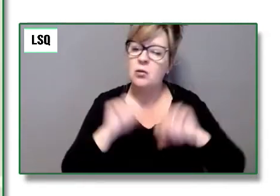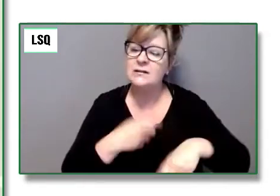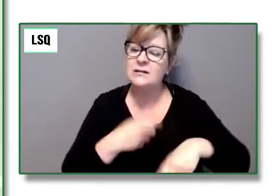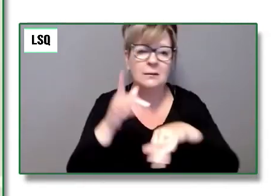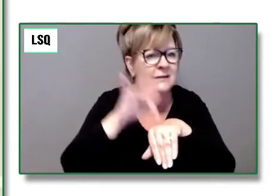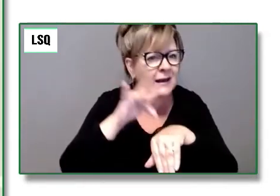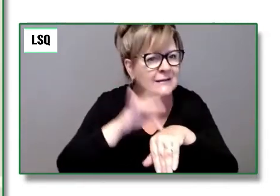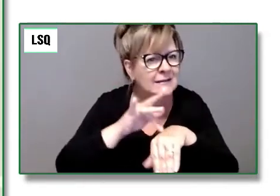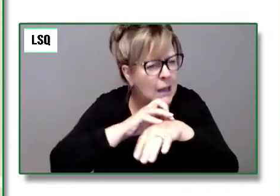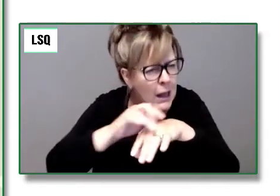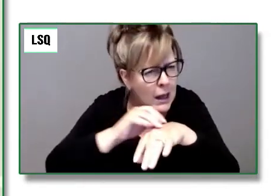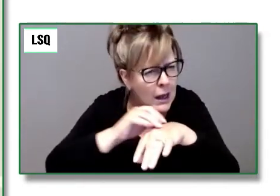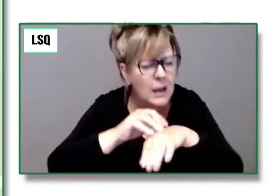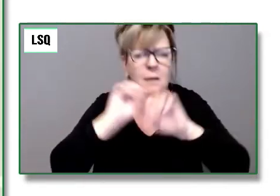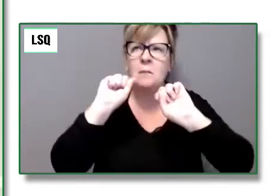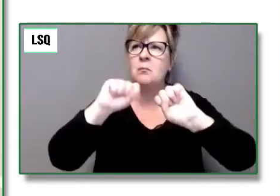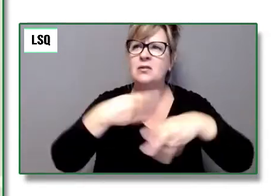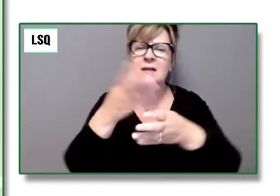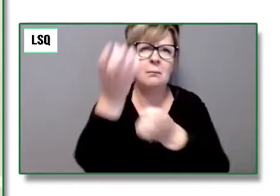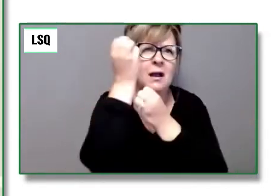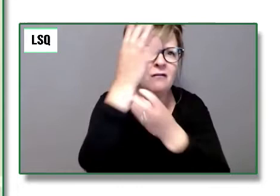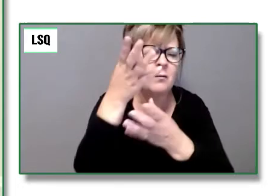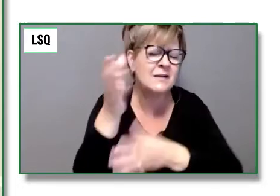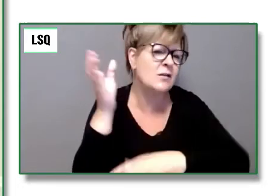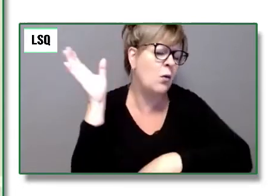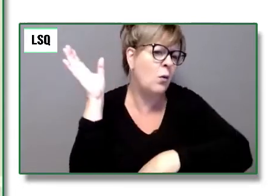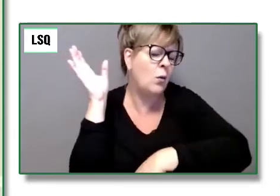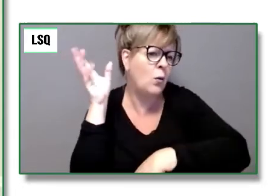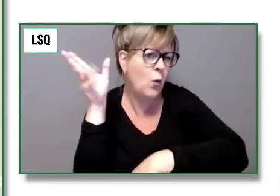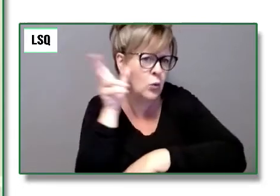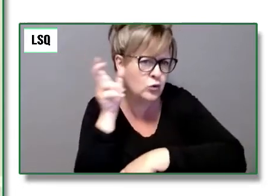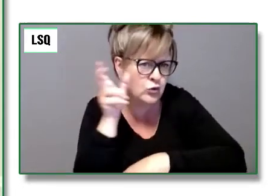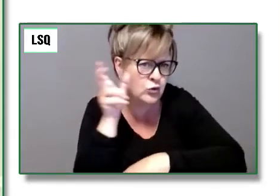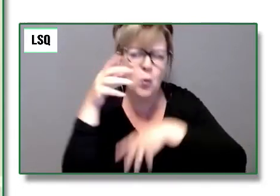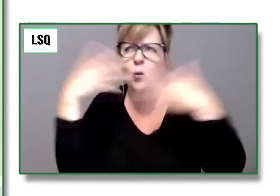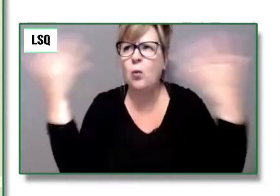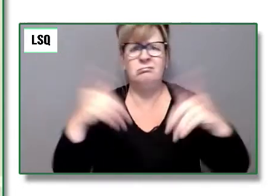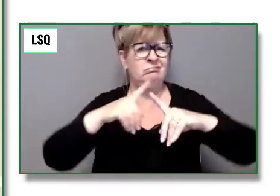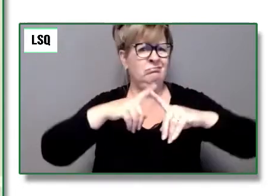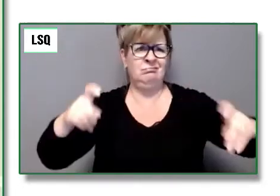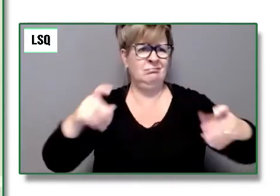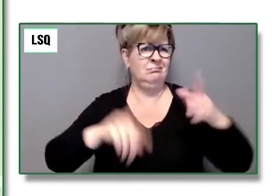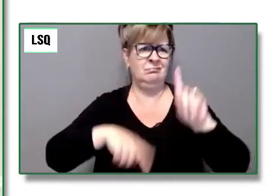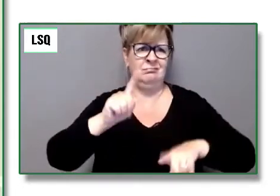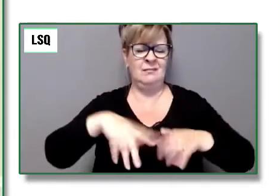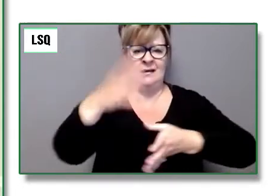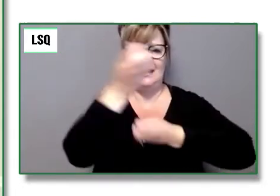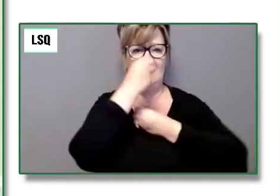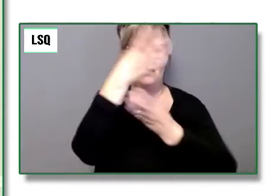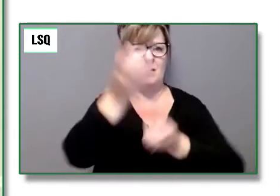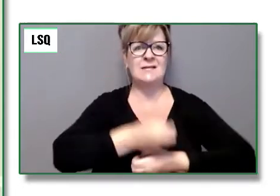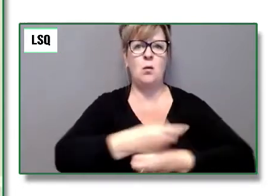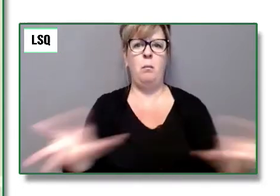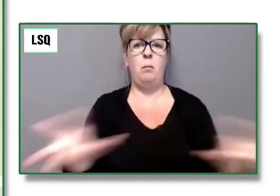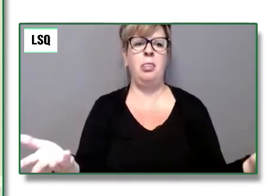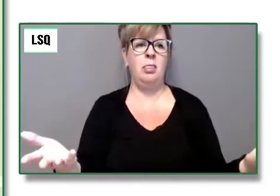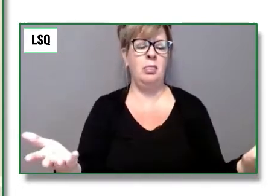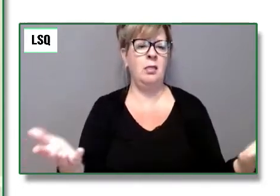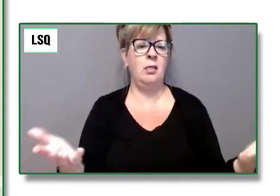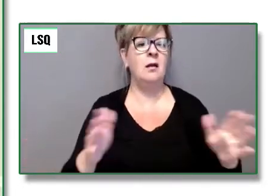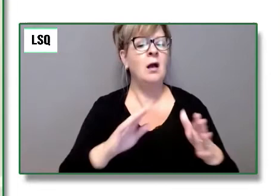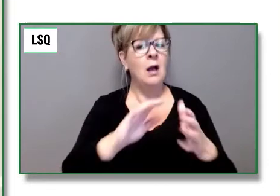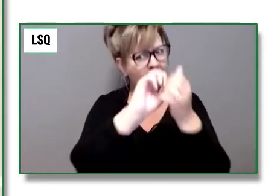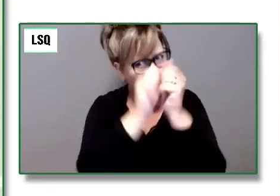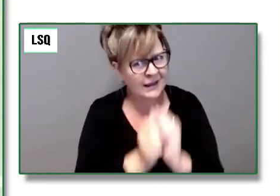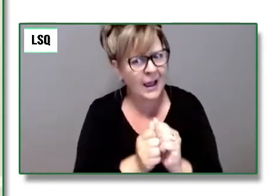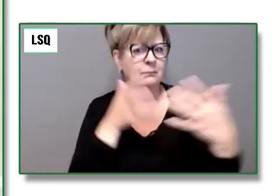l'information. L'accessibilité, vraiment, c'est de reconnaître les besoins différents qui existent chez